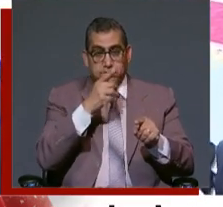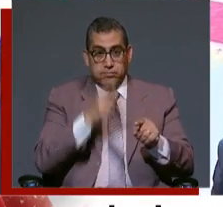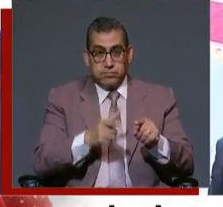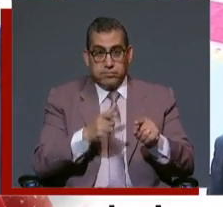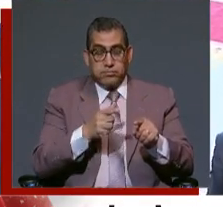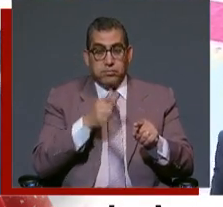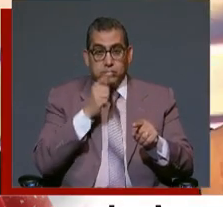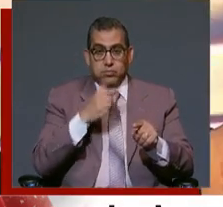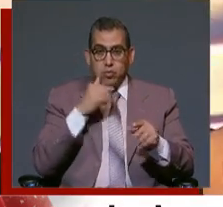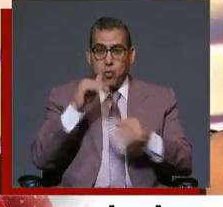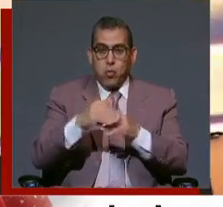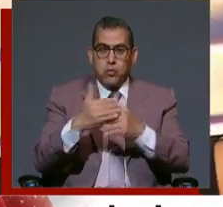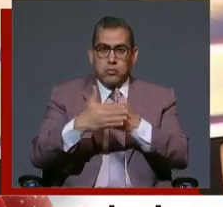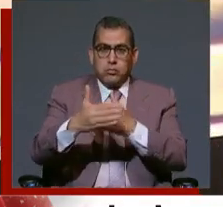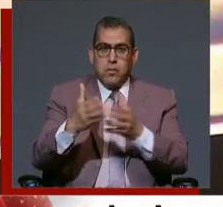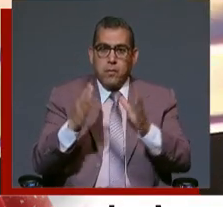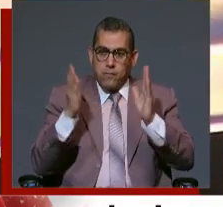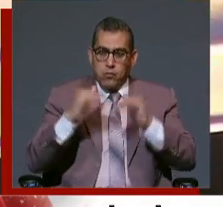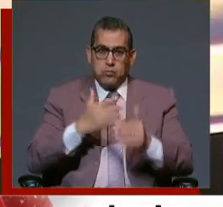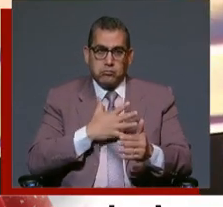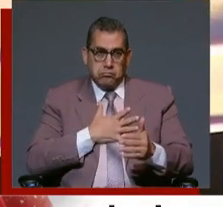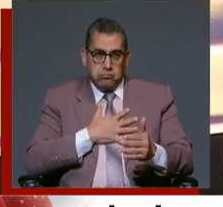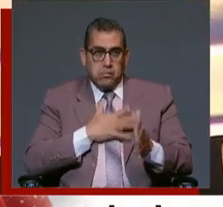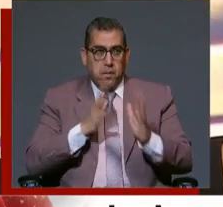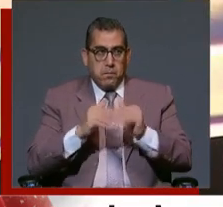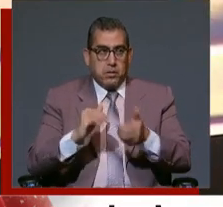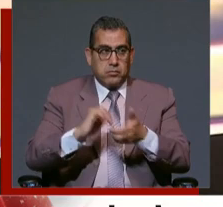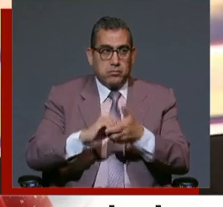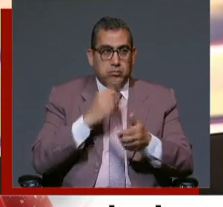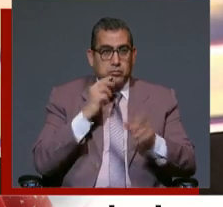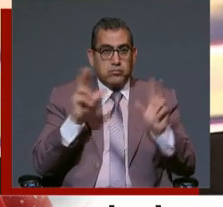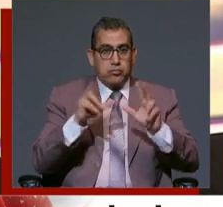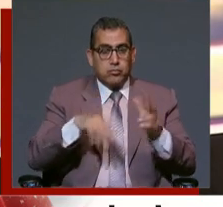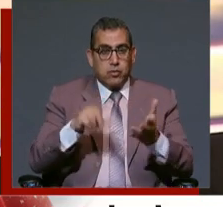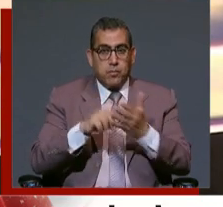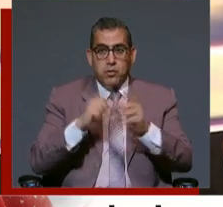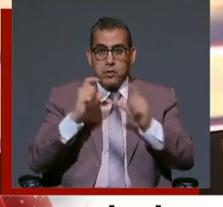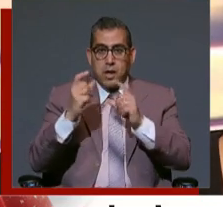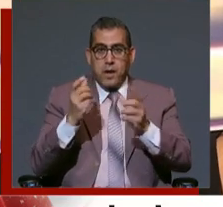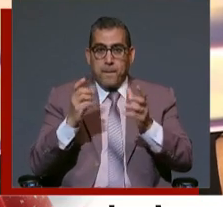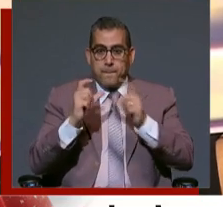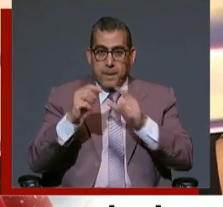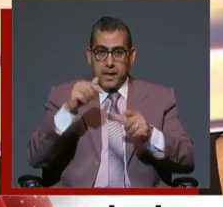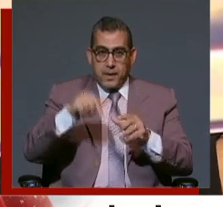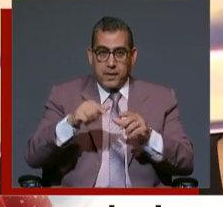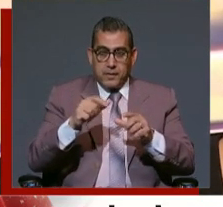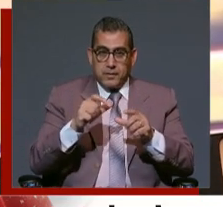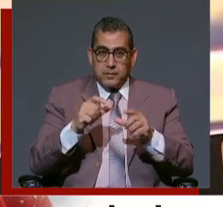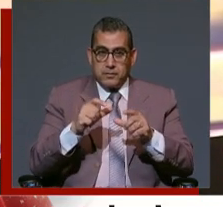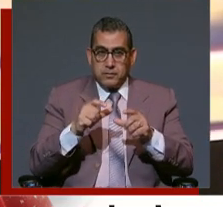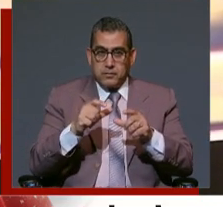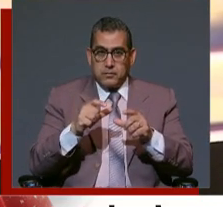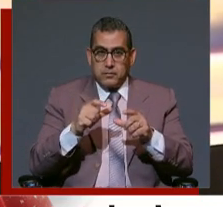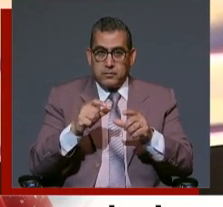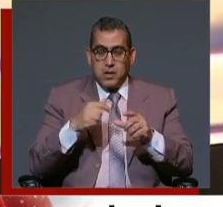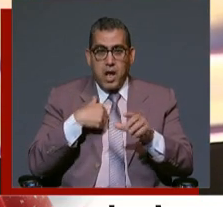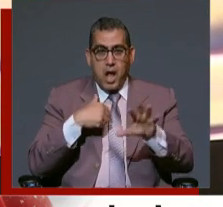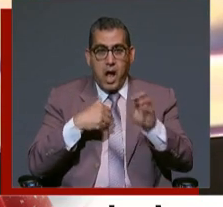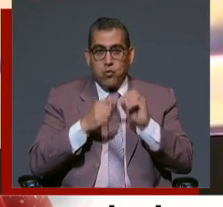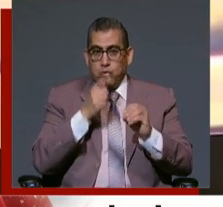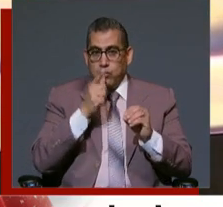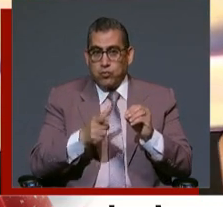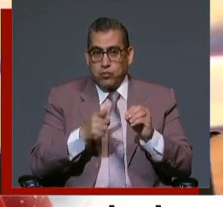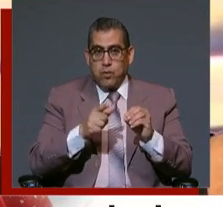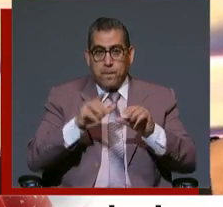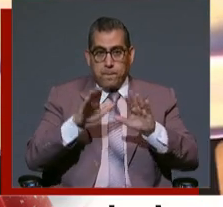محفظة كبيرة جدا لمصر، ومصر من المساهمين الرئيسيين في البنك. ويعني عاوز أقول أنه